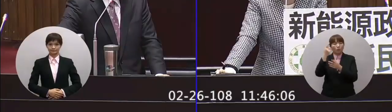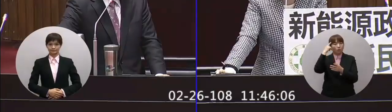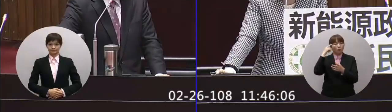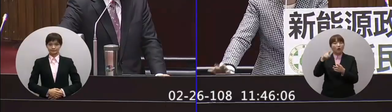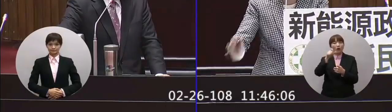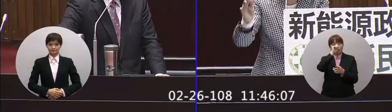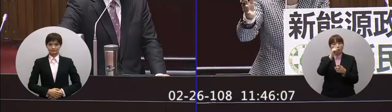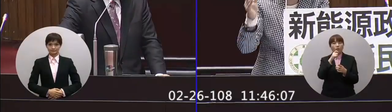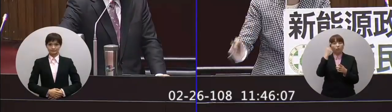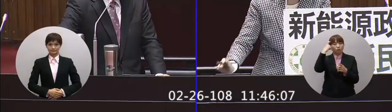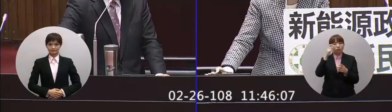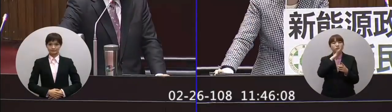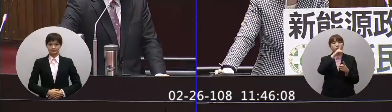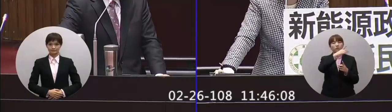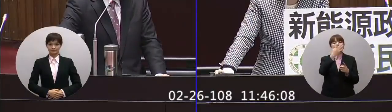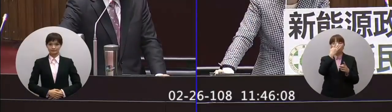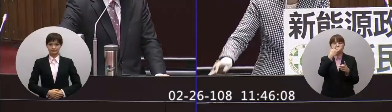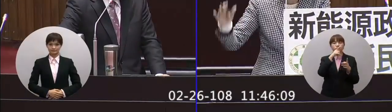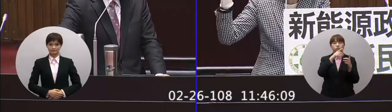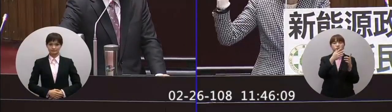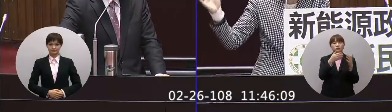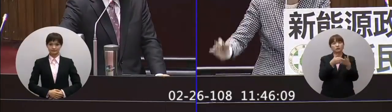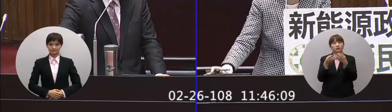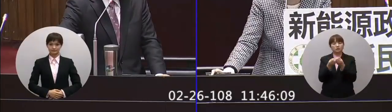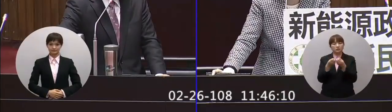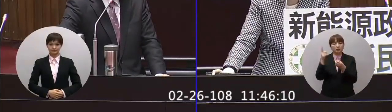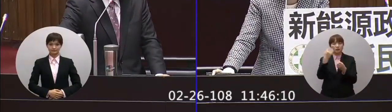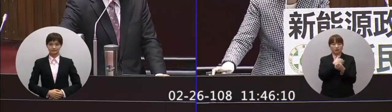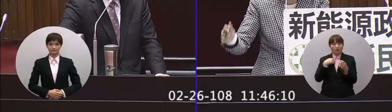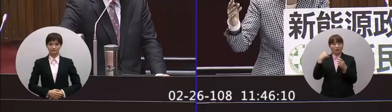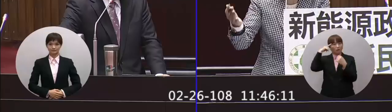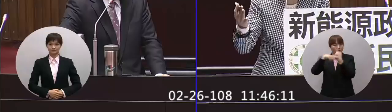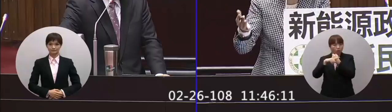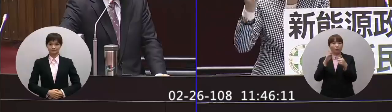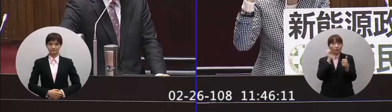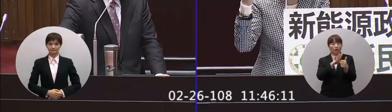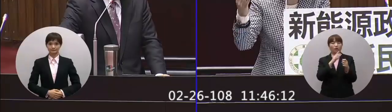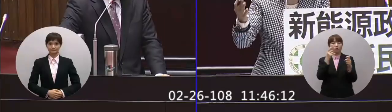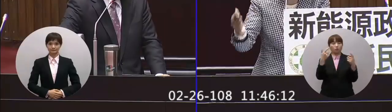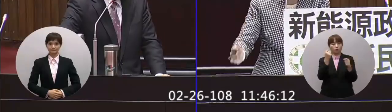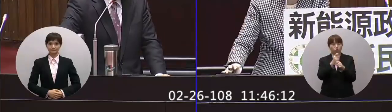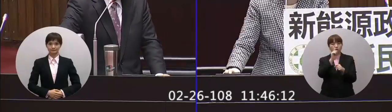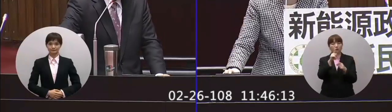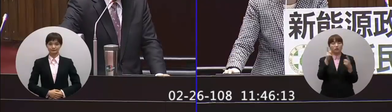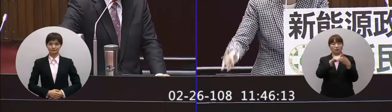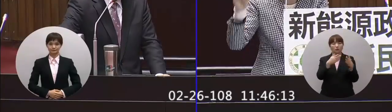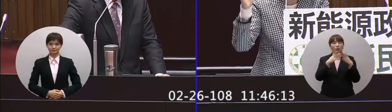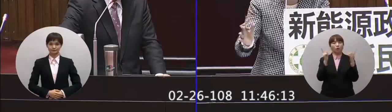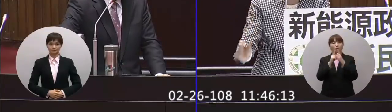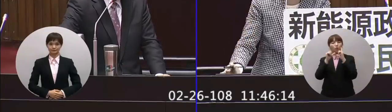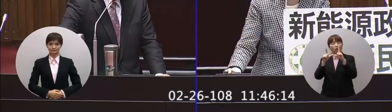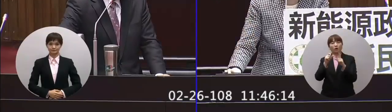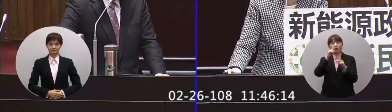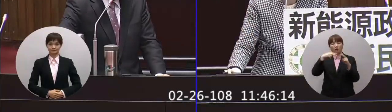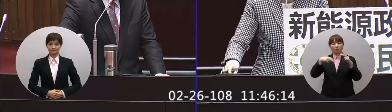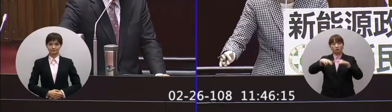是很好意啊，因为是你们说你们不知道怎么解，他说他有方法可解，那照道理来讲，你们应该有一个善意的回应啊，人家都